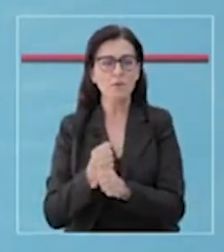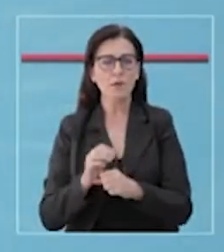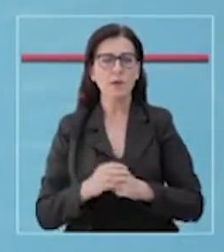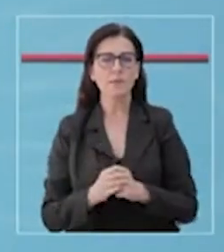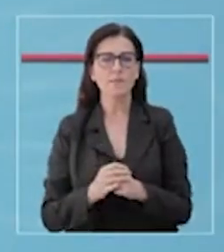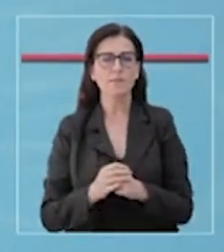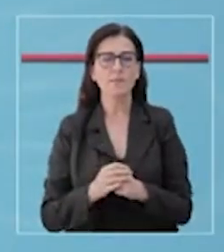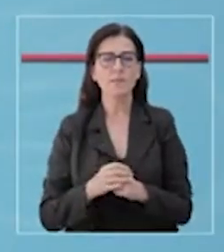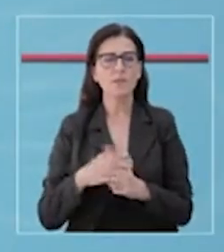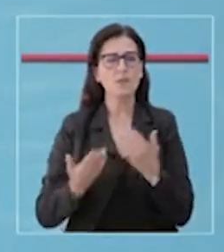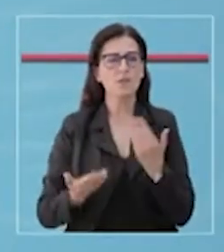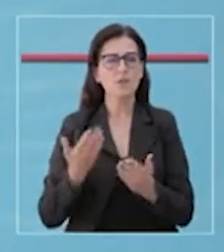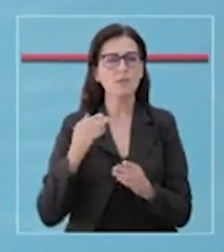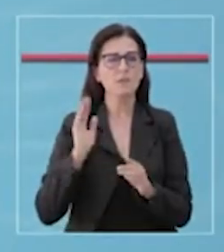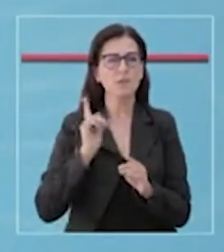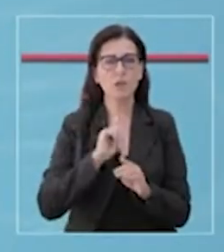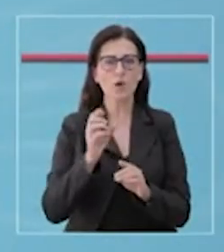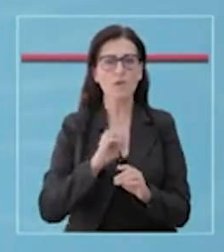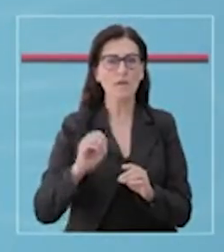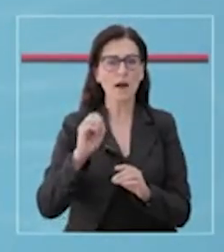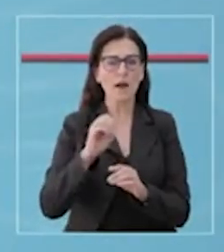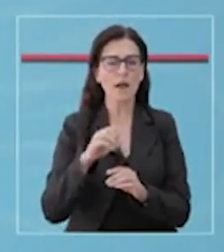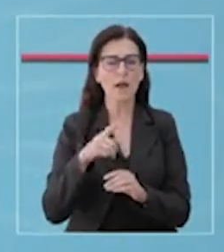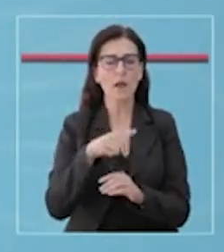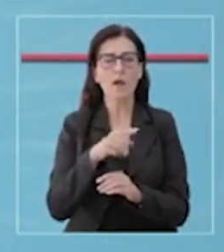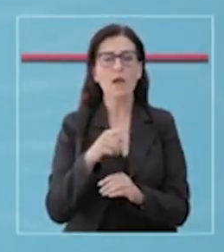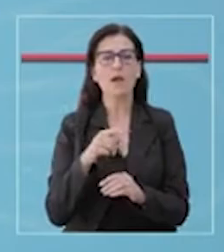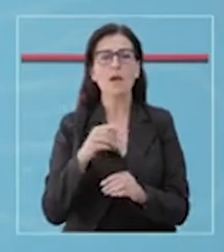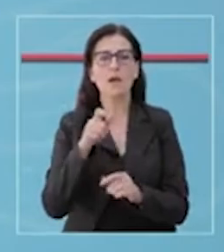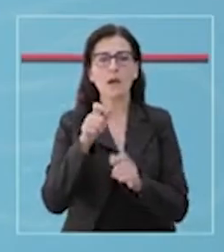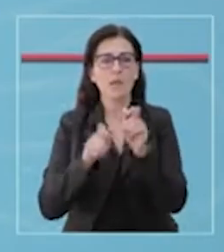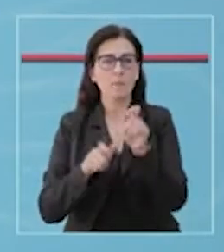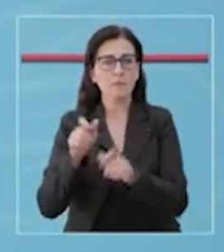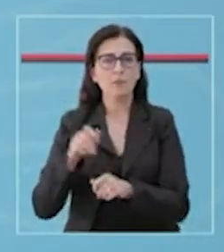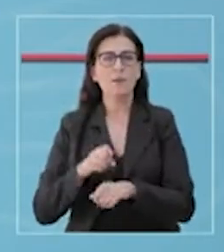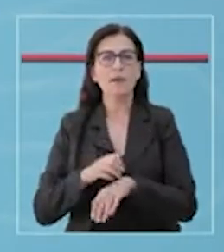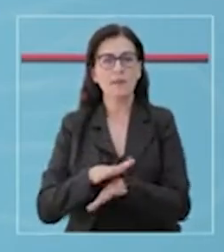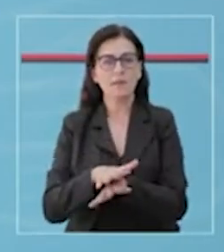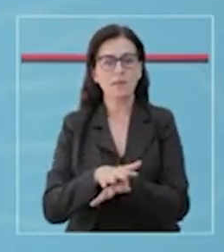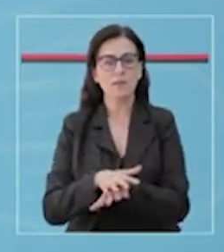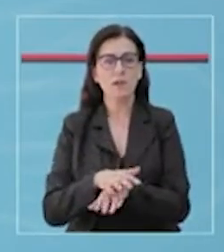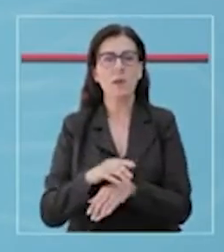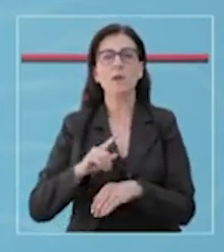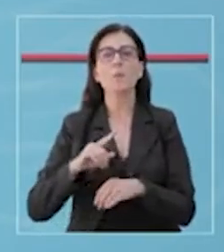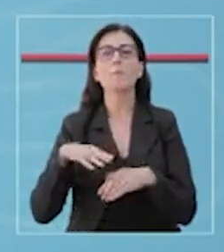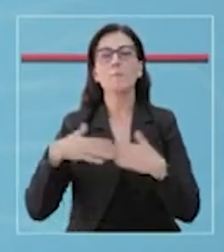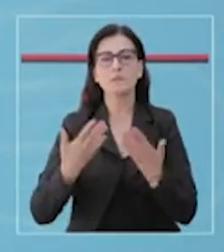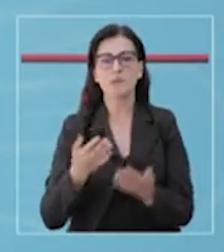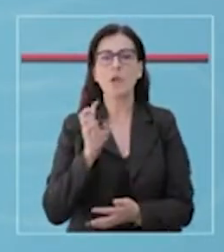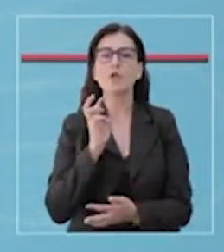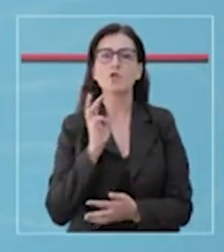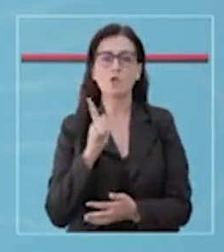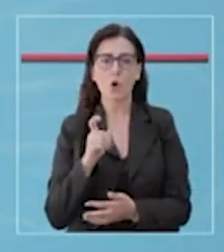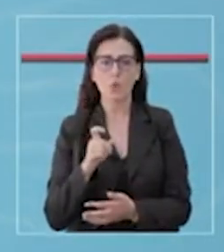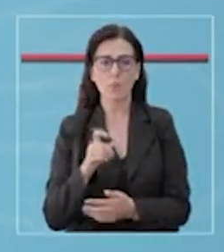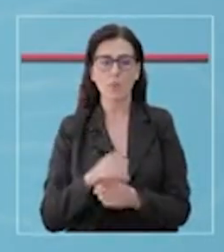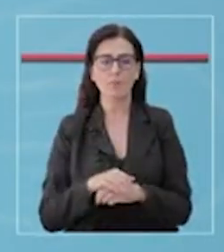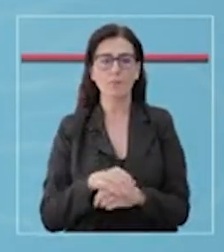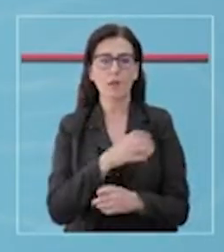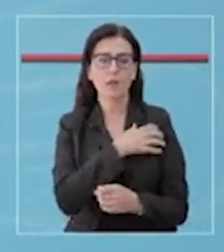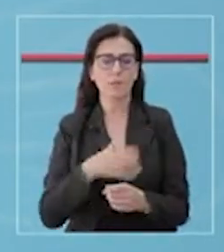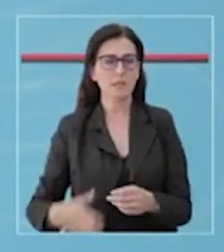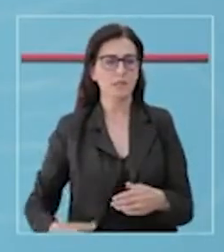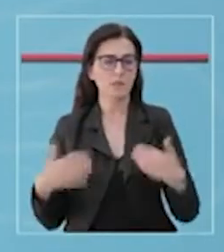shkelje do të konsiderohet me rrezik për shëndetin e qytetarëve dhe si të tilla do të ndëshkohen nga ligjet në fuqi. Ministria e Shëndetësisë dhe